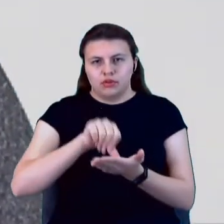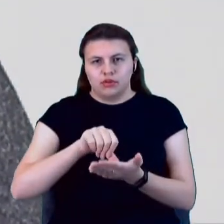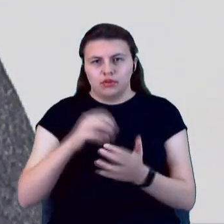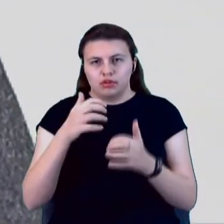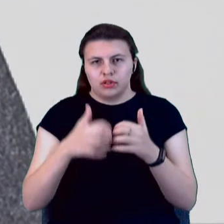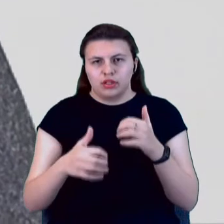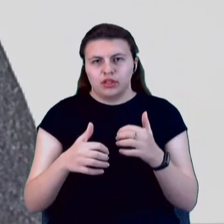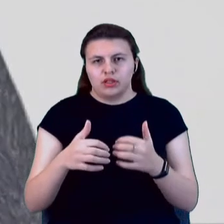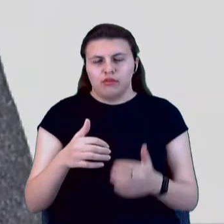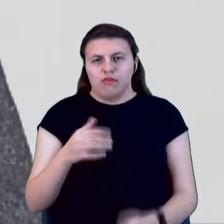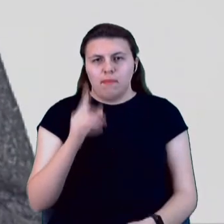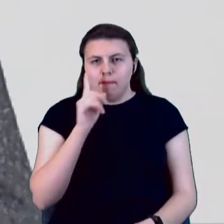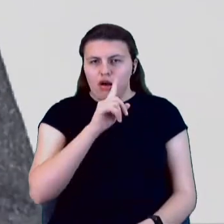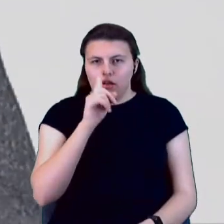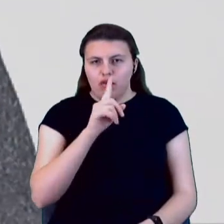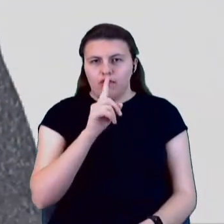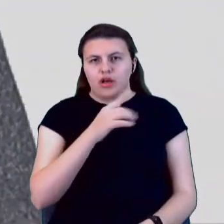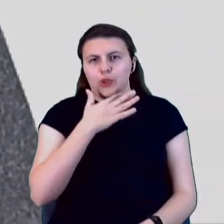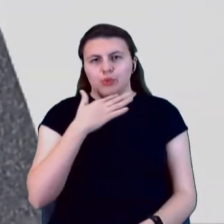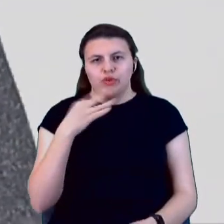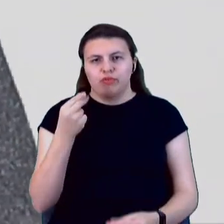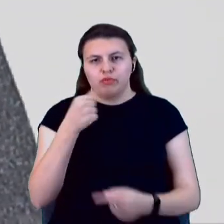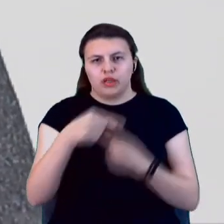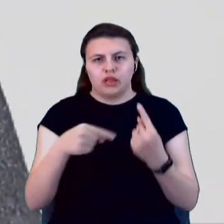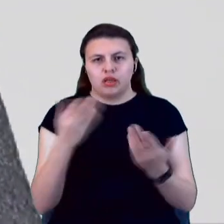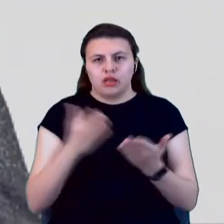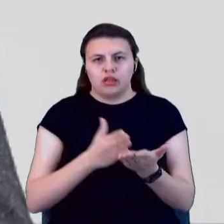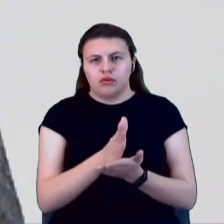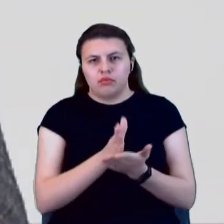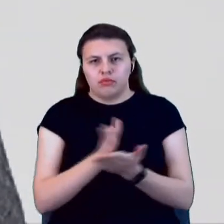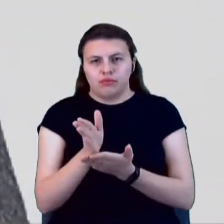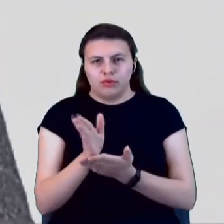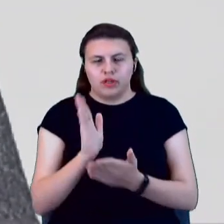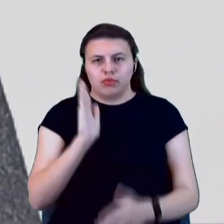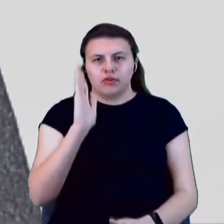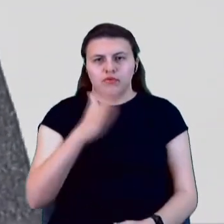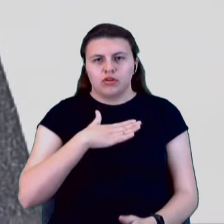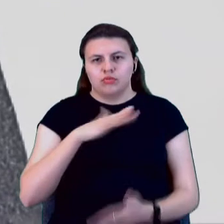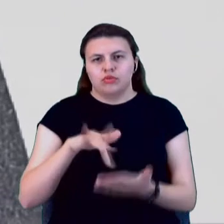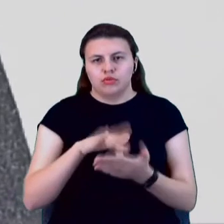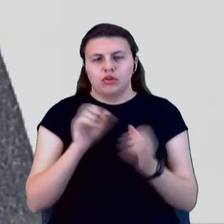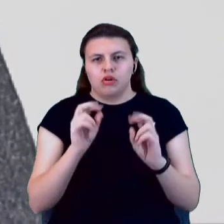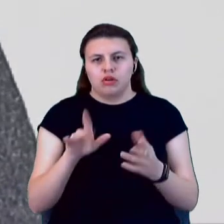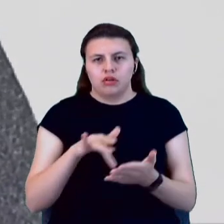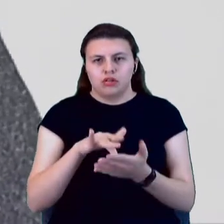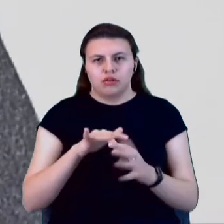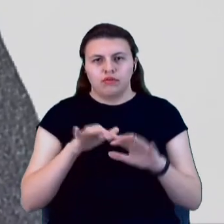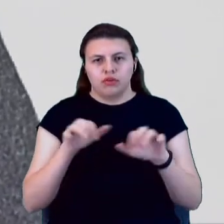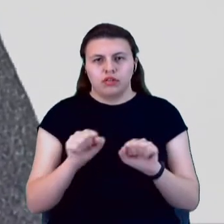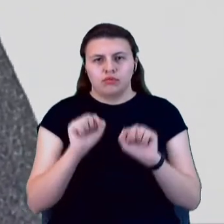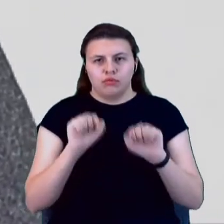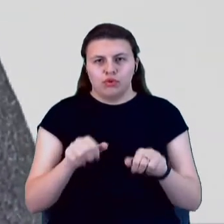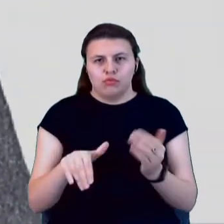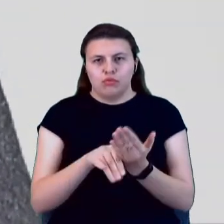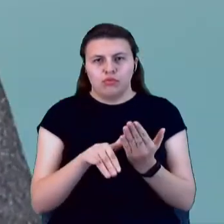и крупного бизнеса, какие направления перспективны в нашем городе, как городская власть может помочь в решении